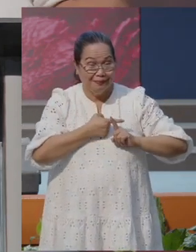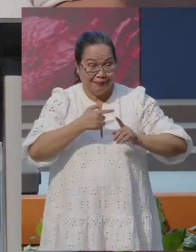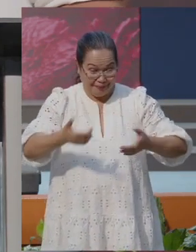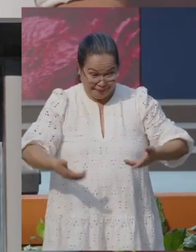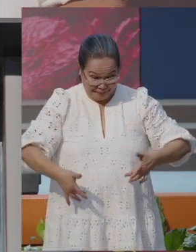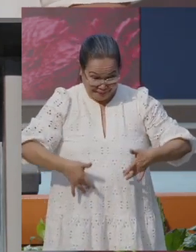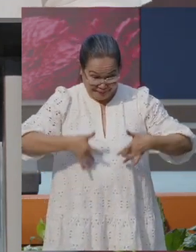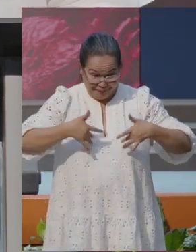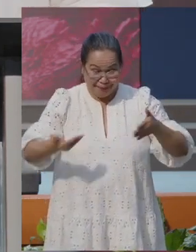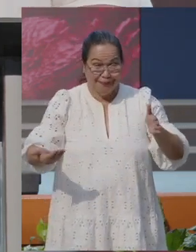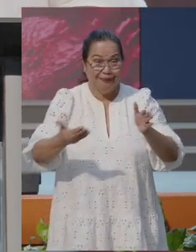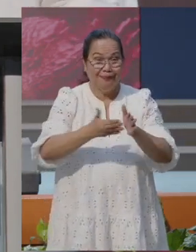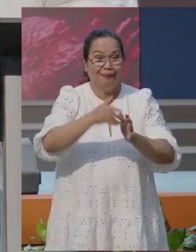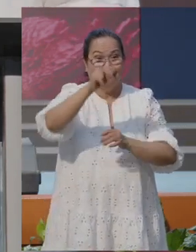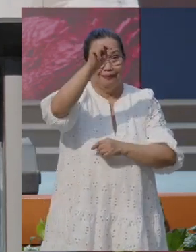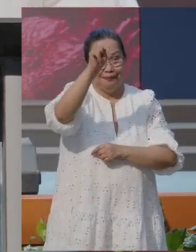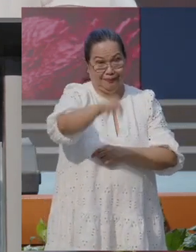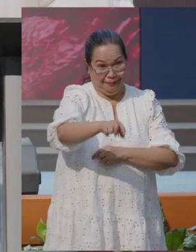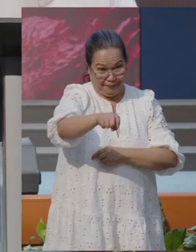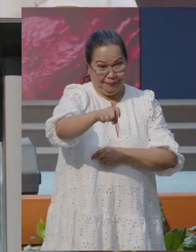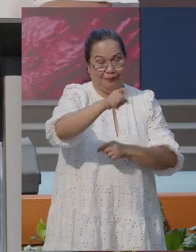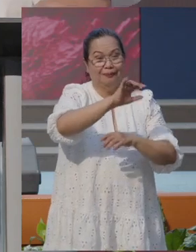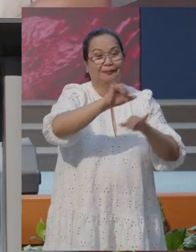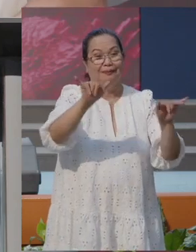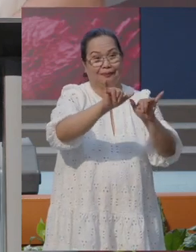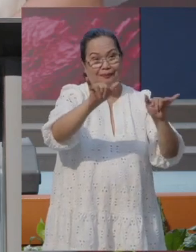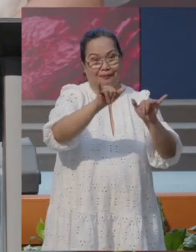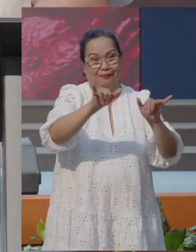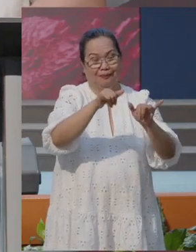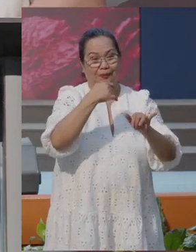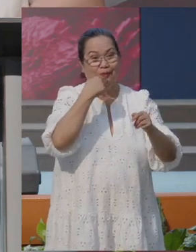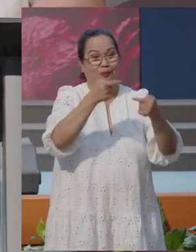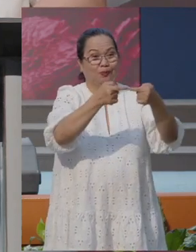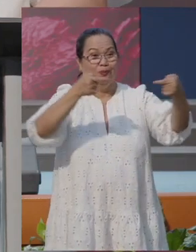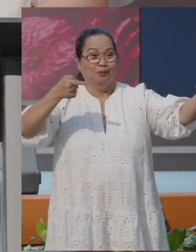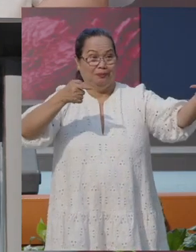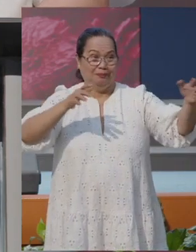maguli, ganito ang dapat ang pagtrato sa mga umaaway sa kanila.